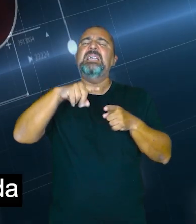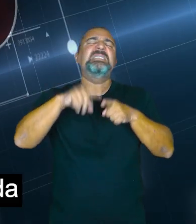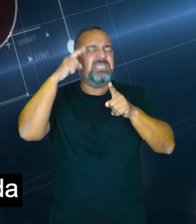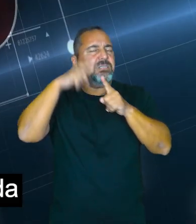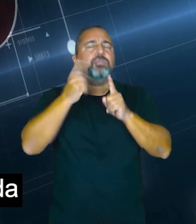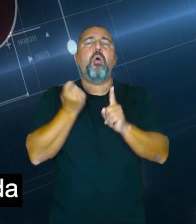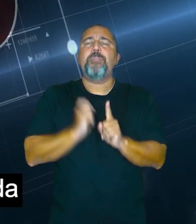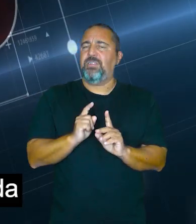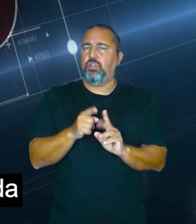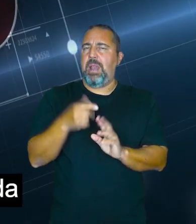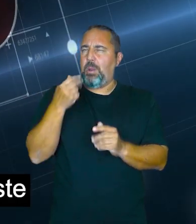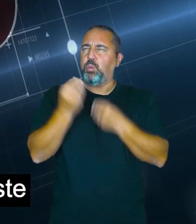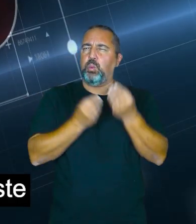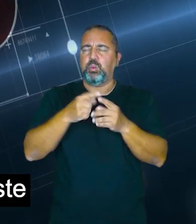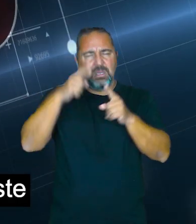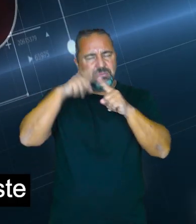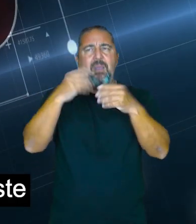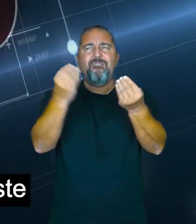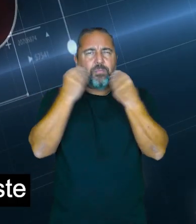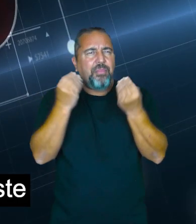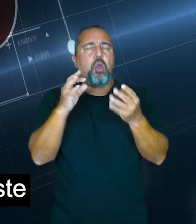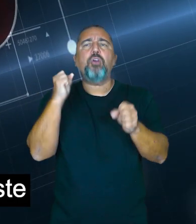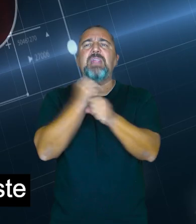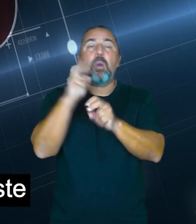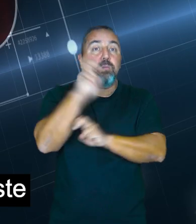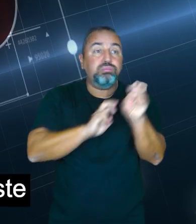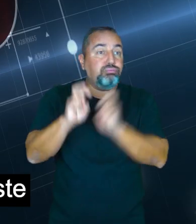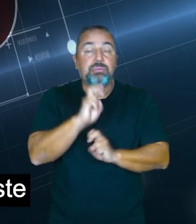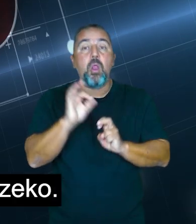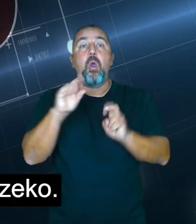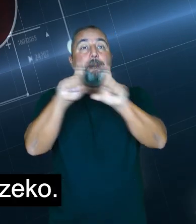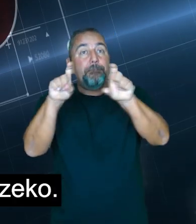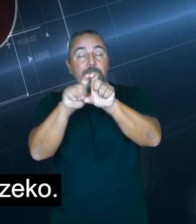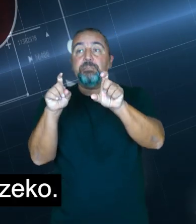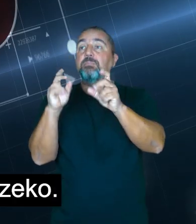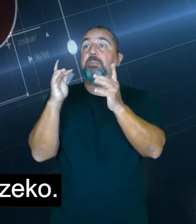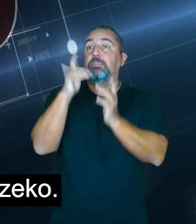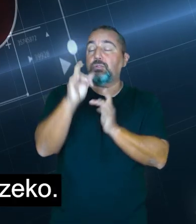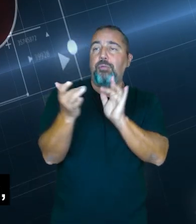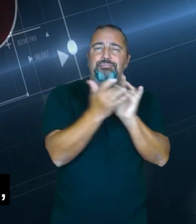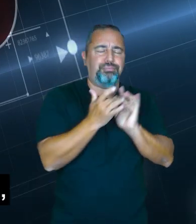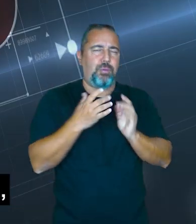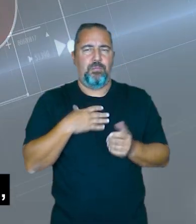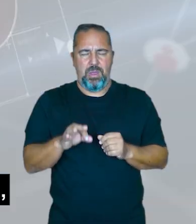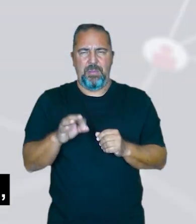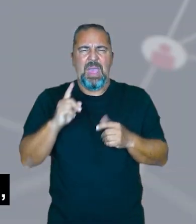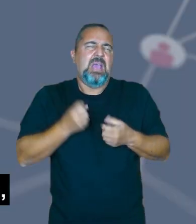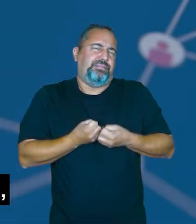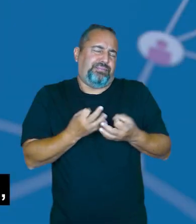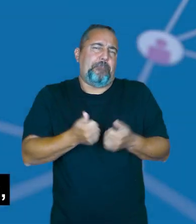sare profesional erabilgarria da enplegua bilatzeko, prestatzeko edo beste pertsona edo erakunde batzuekin